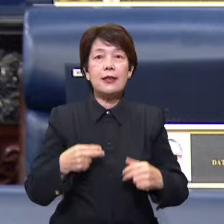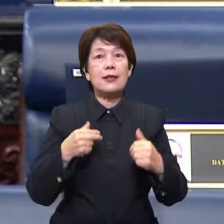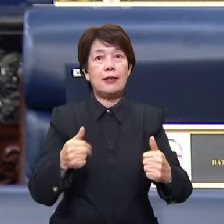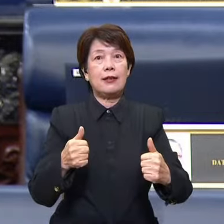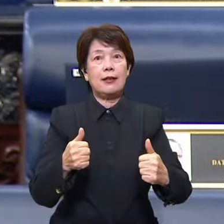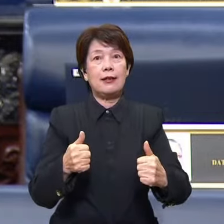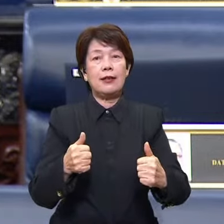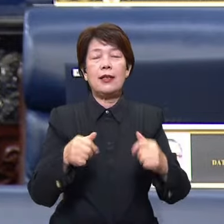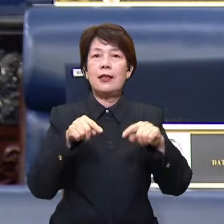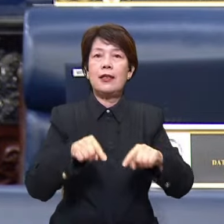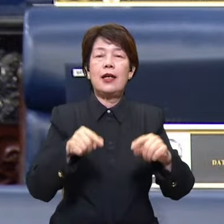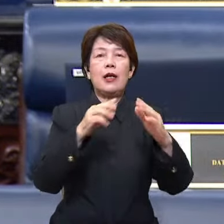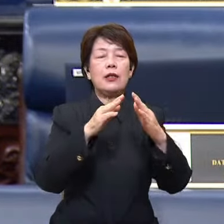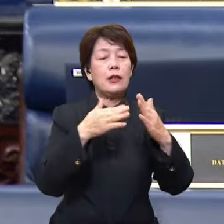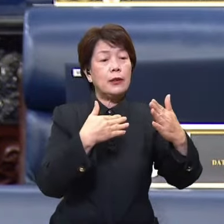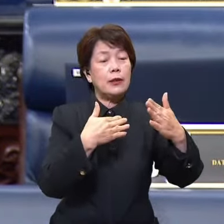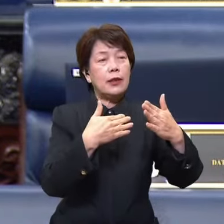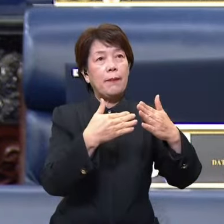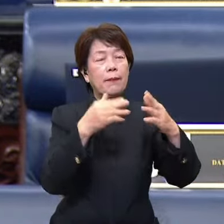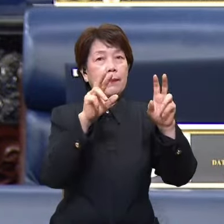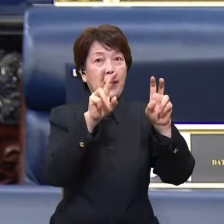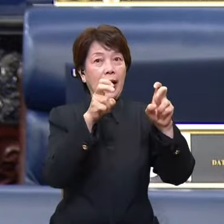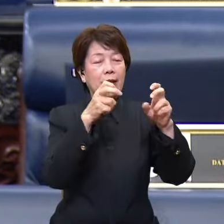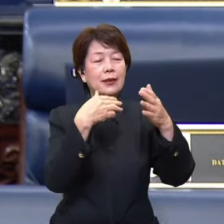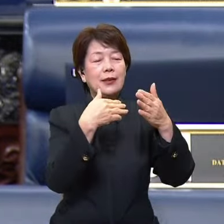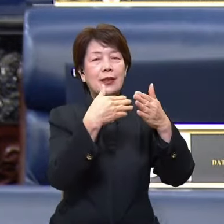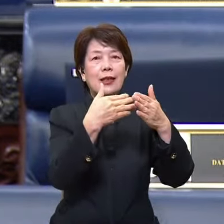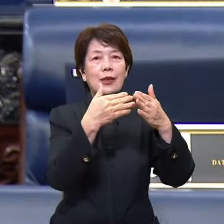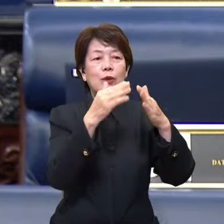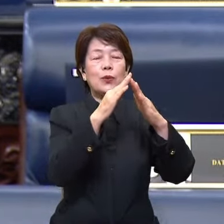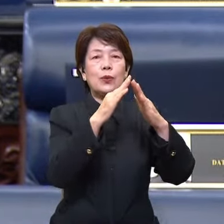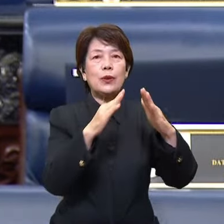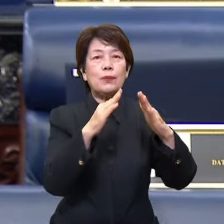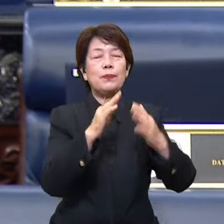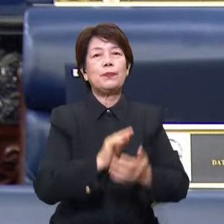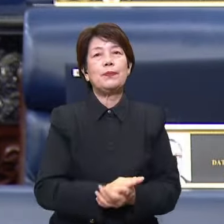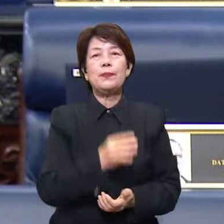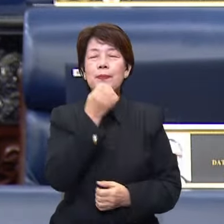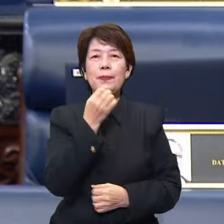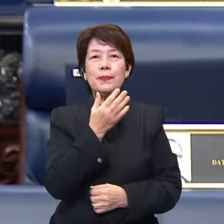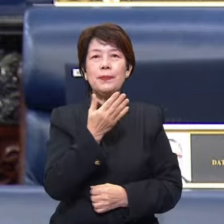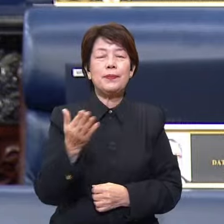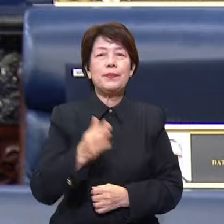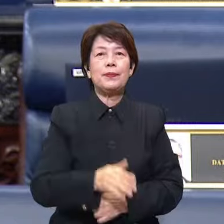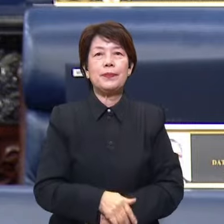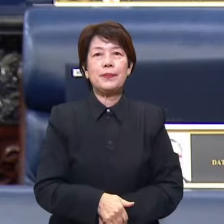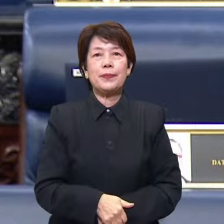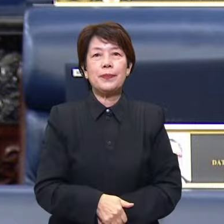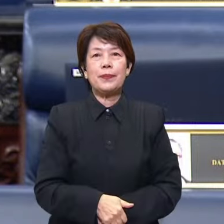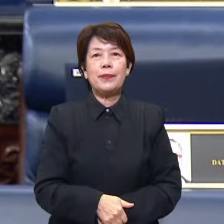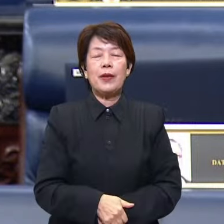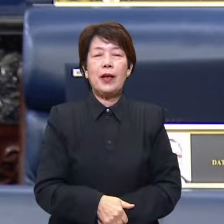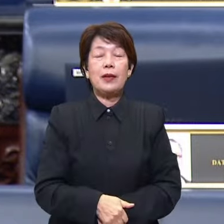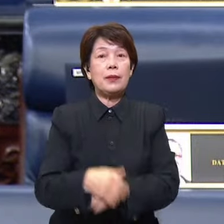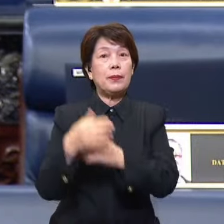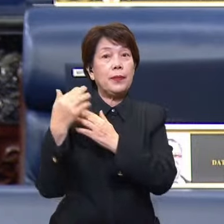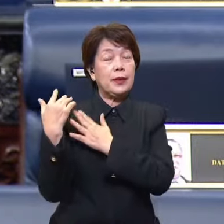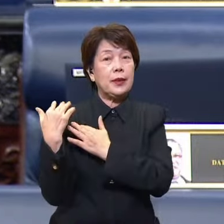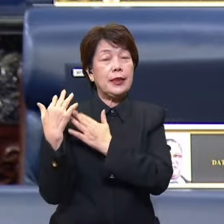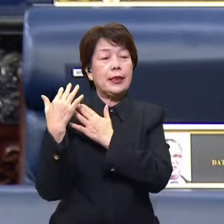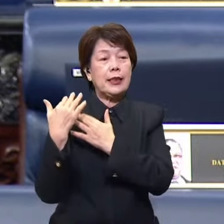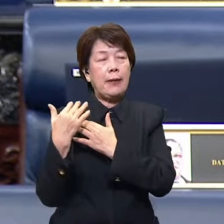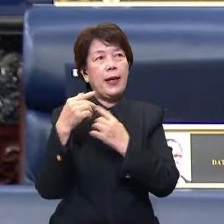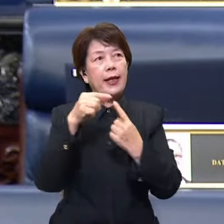rumah, nearer to home, dan termasuklah mengurangkan masa menunggu bagi mendapat rawatan, pelbagai masa menunggu elective